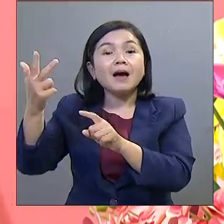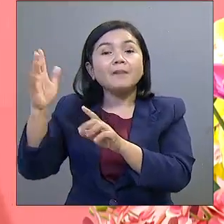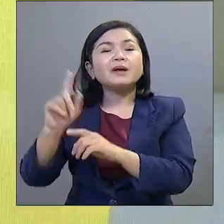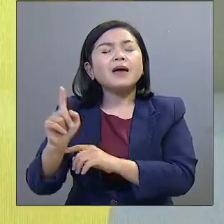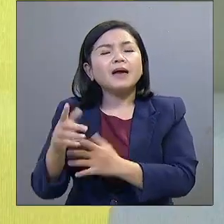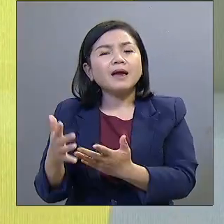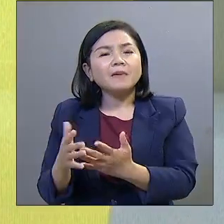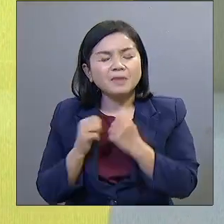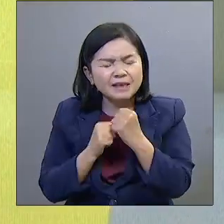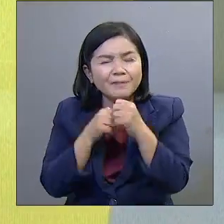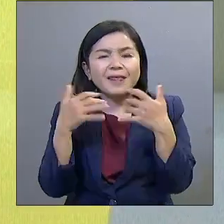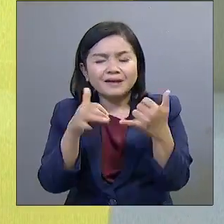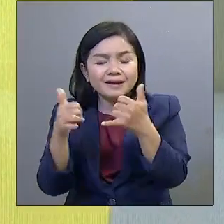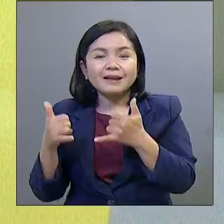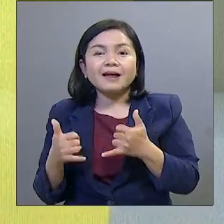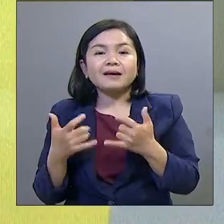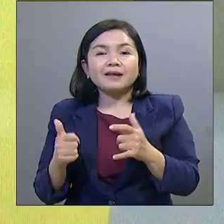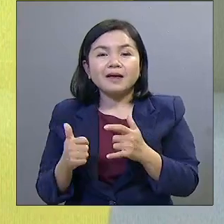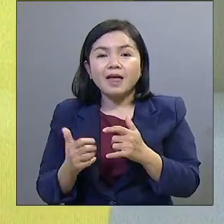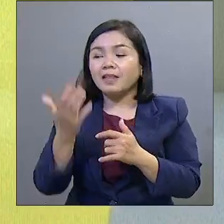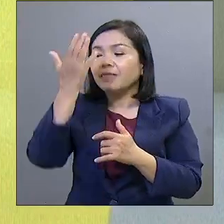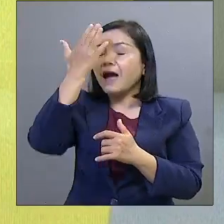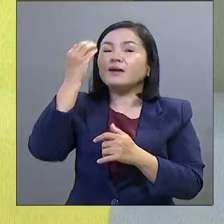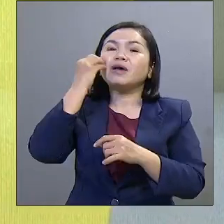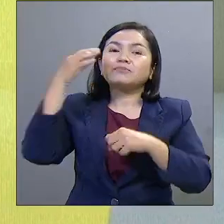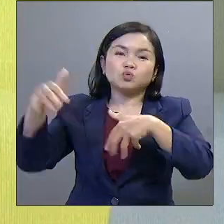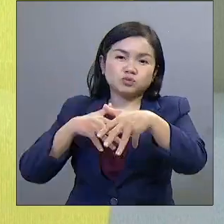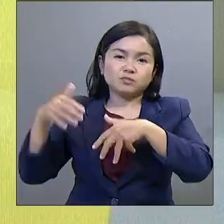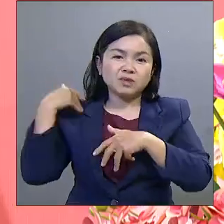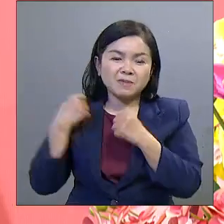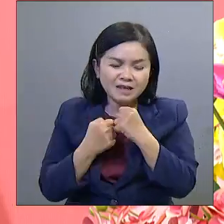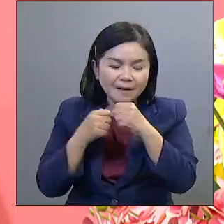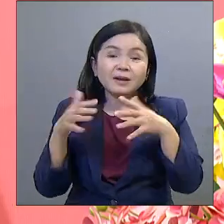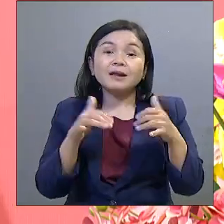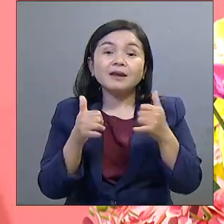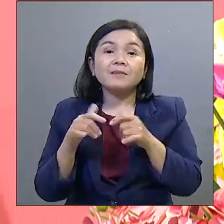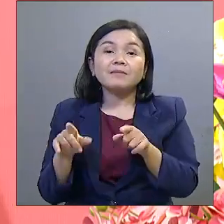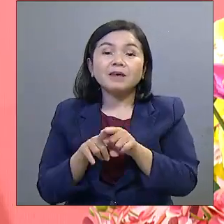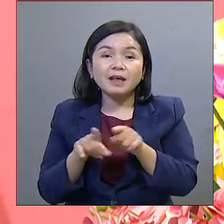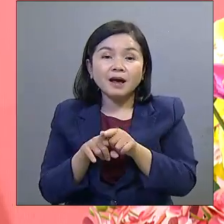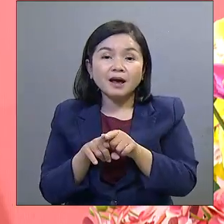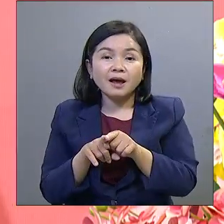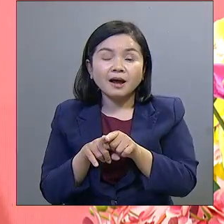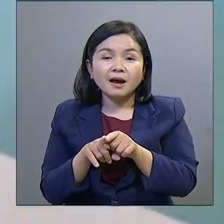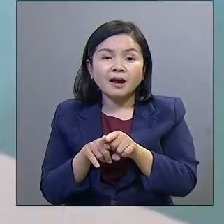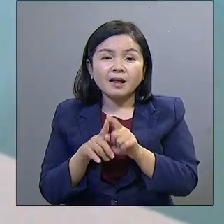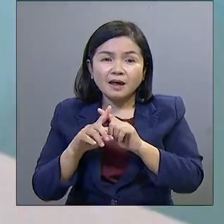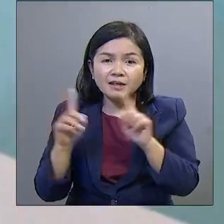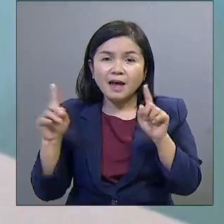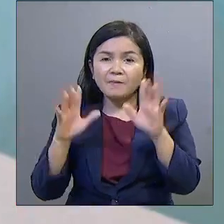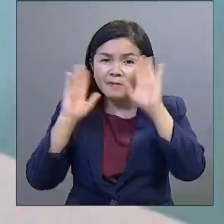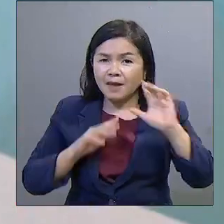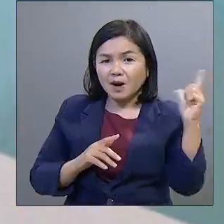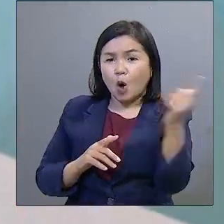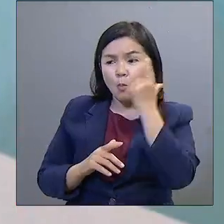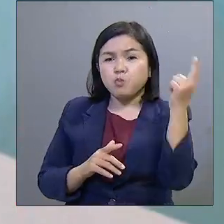คือพยายามเล่นตอนนี้คือติดอยู่หน้าหมู่บ้าน ไปเป็นเขาเรียกว่าเป็นภาระให้กับผู้ดูแลบ้าน เราว่าไปเล่นริมทะเลมันทำเป็นค